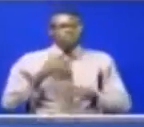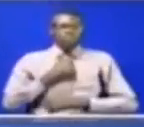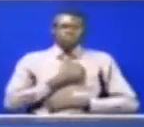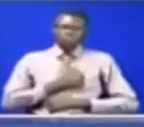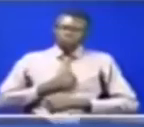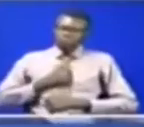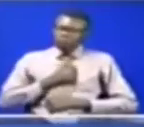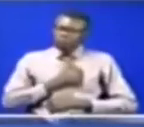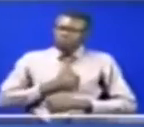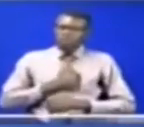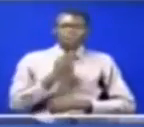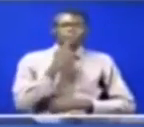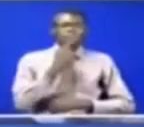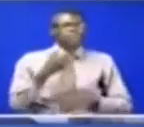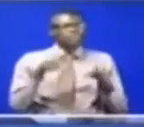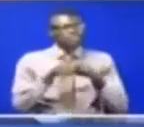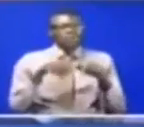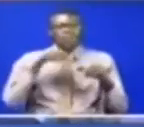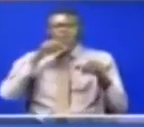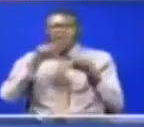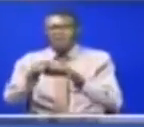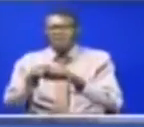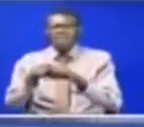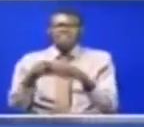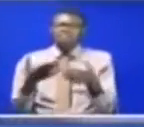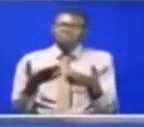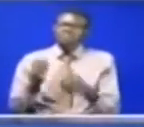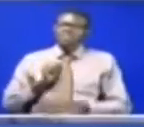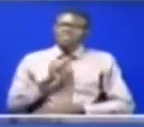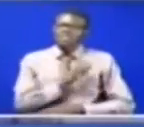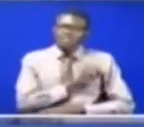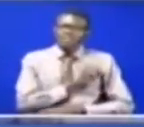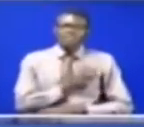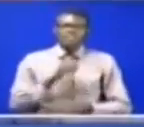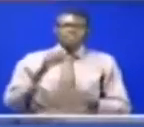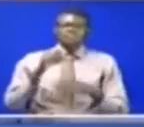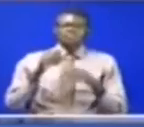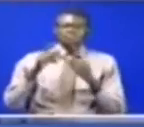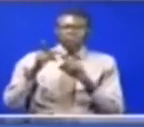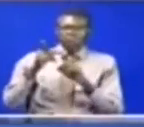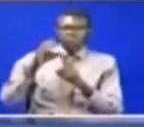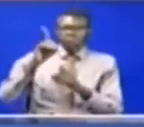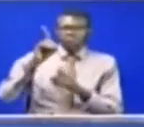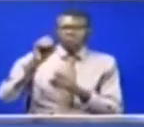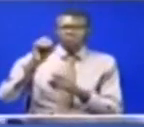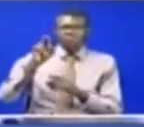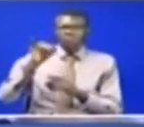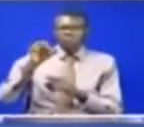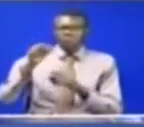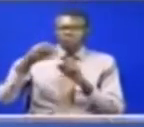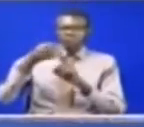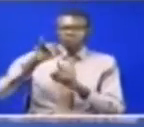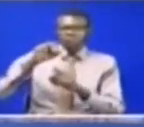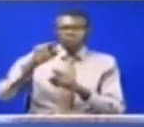Moi na manduku zake, kina Senator Moi, kina Doris, kina June, tunawaambia pole. Ni mtu ambaye